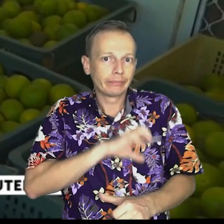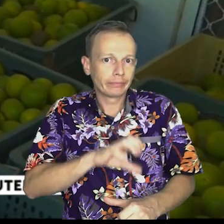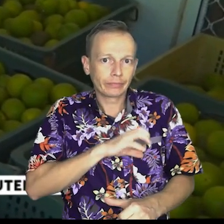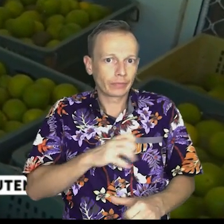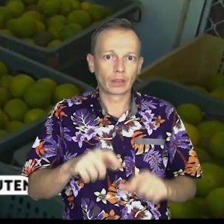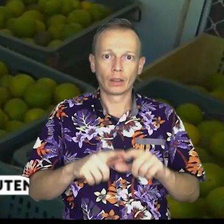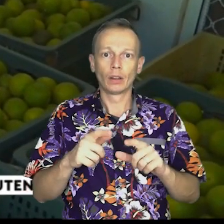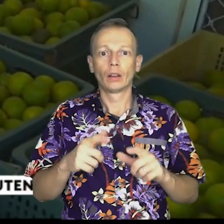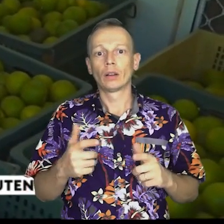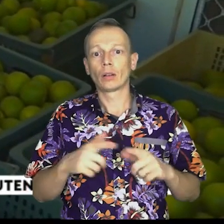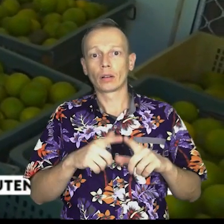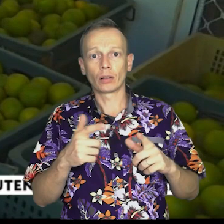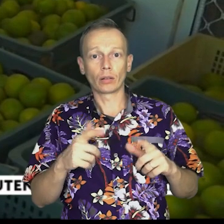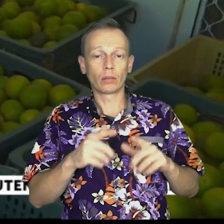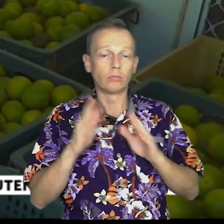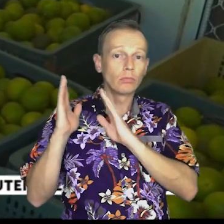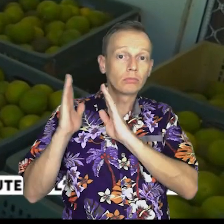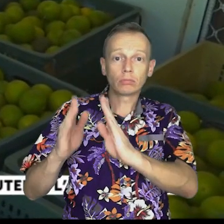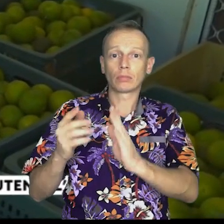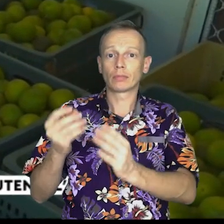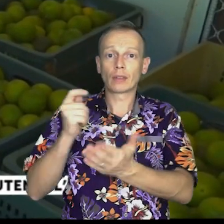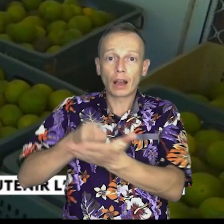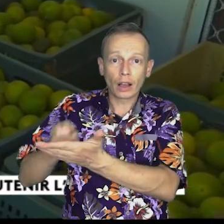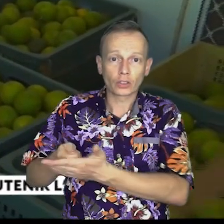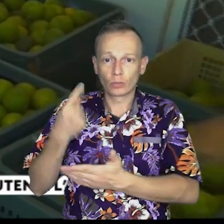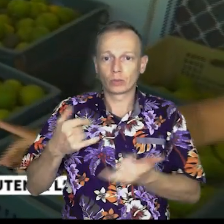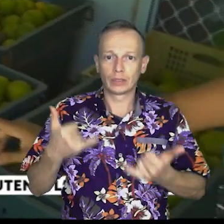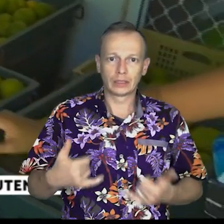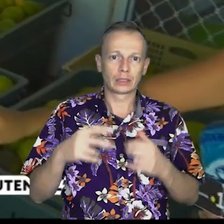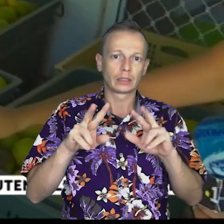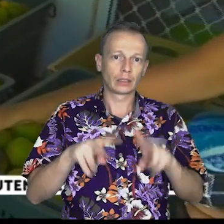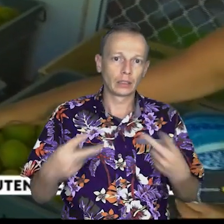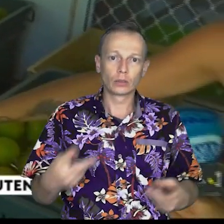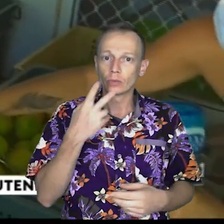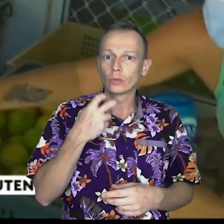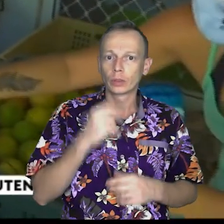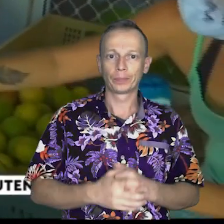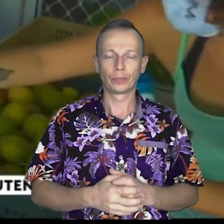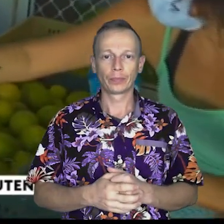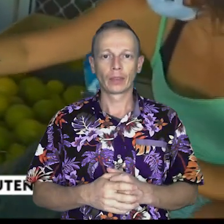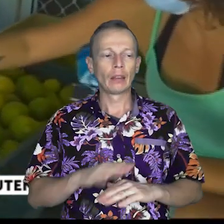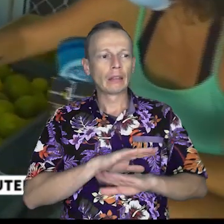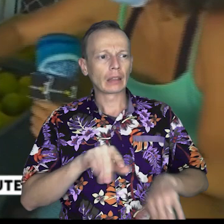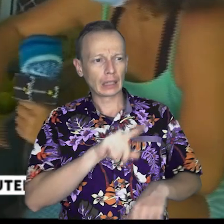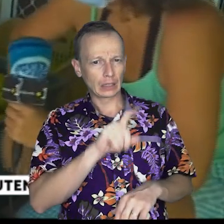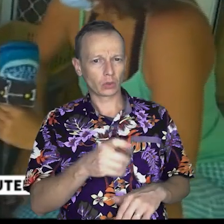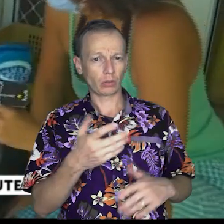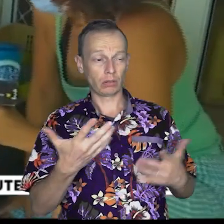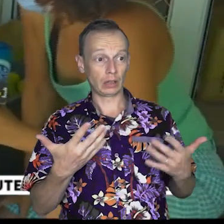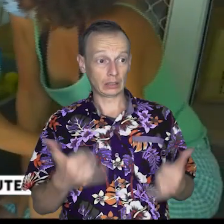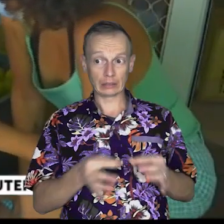dédier une partie de nos rayons aux produits locaux. Dernière question. les terres agricoles dans ce cas-là? Est-ce qu'elles